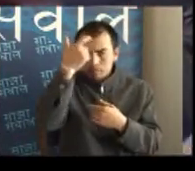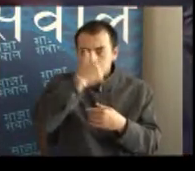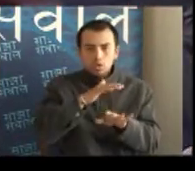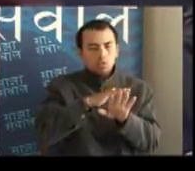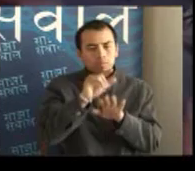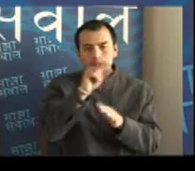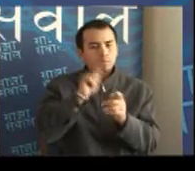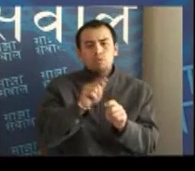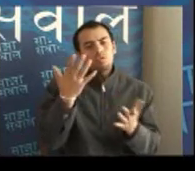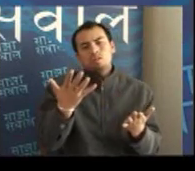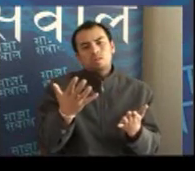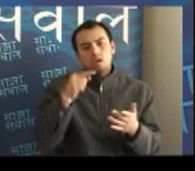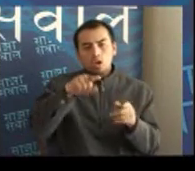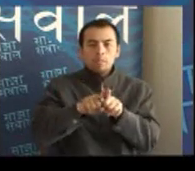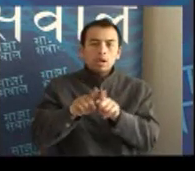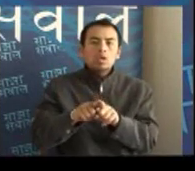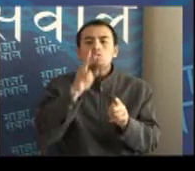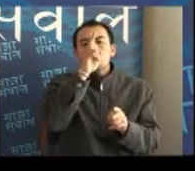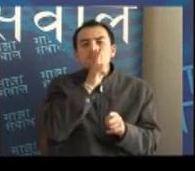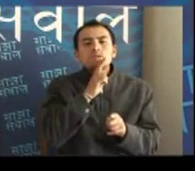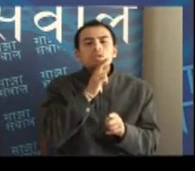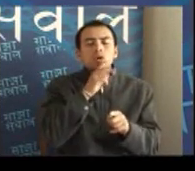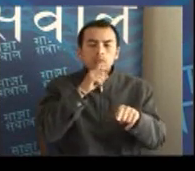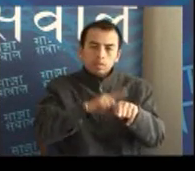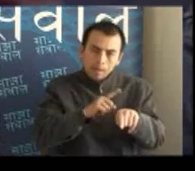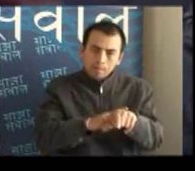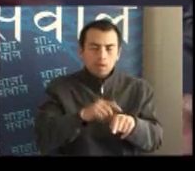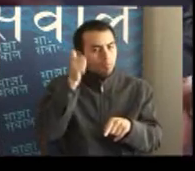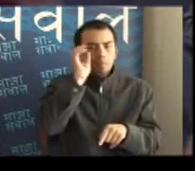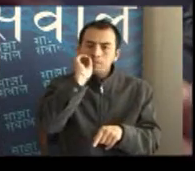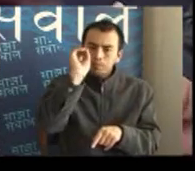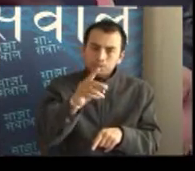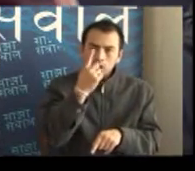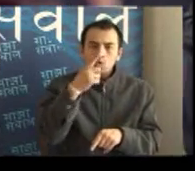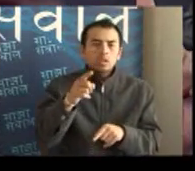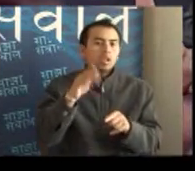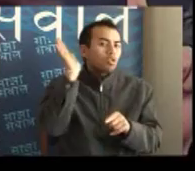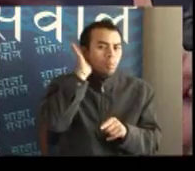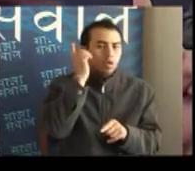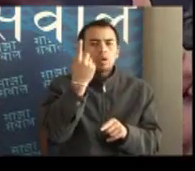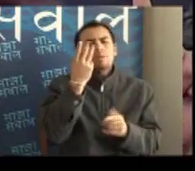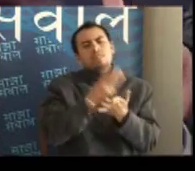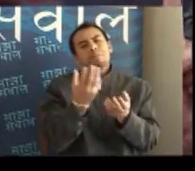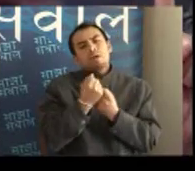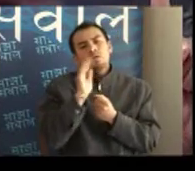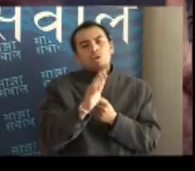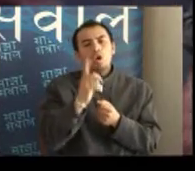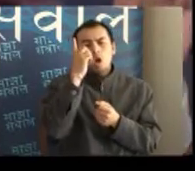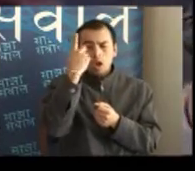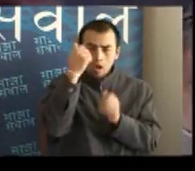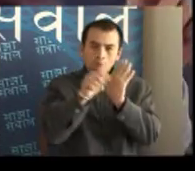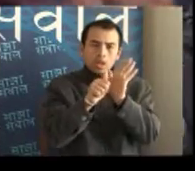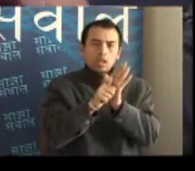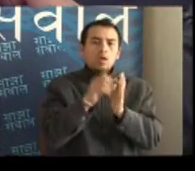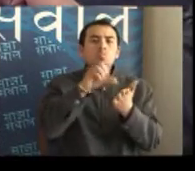बारेमा कहिले बनाउँदैन। अहिले पनि पछिल्लो दुई वर्षको अवधिको पनि म अनुभव सुनाउँछु, एउटा समाचार जम्मा पाएछु मैले फ्रन्ट पेज न्युज,